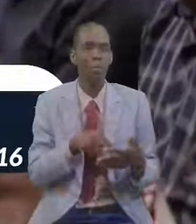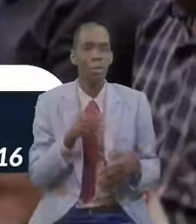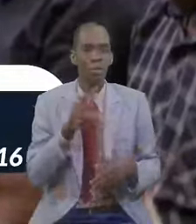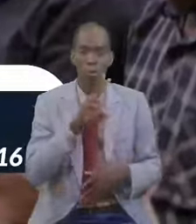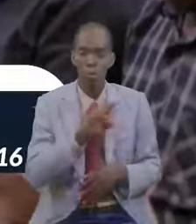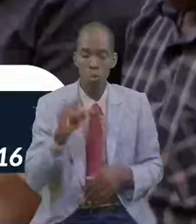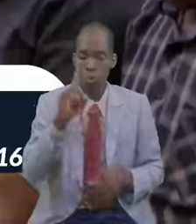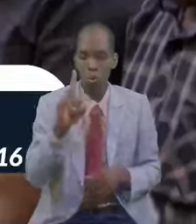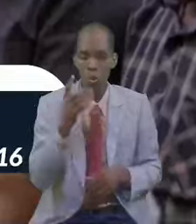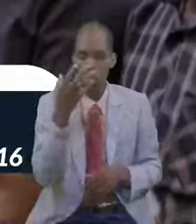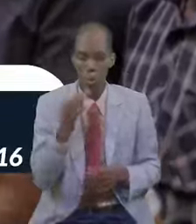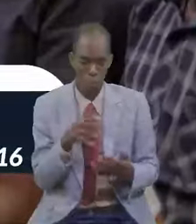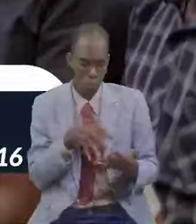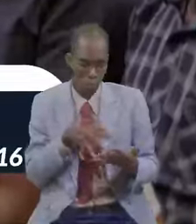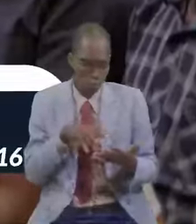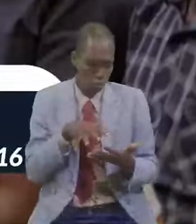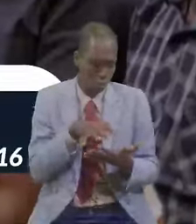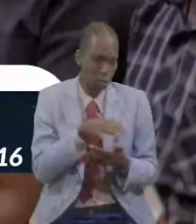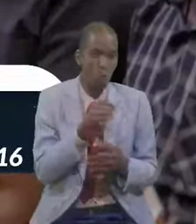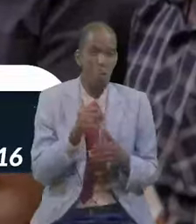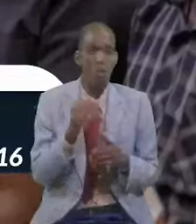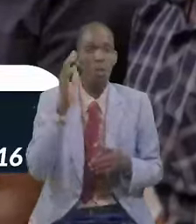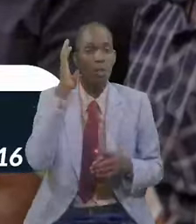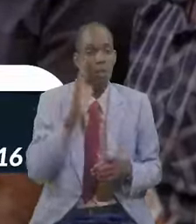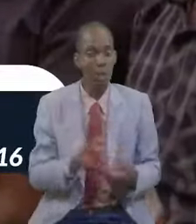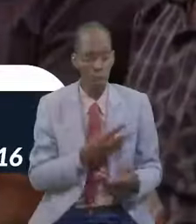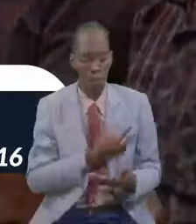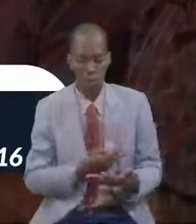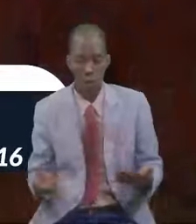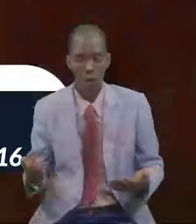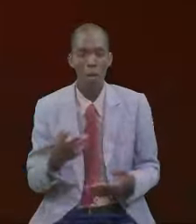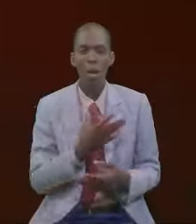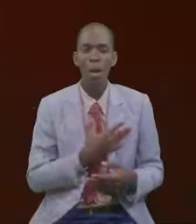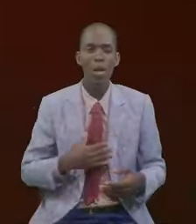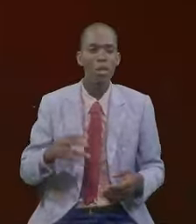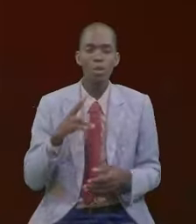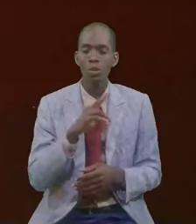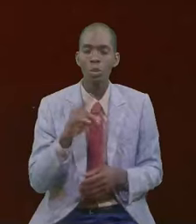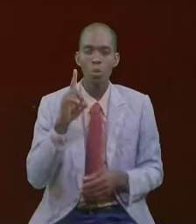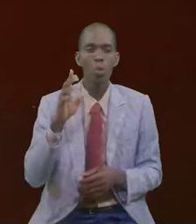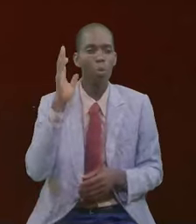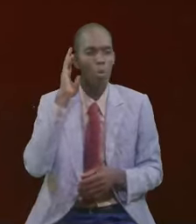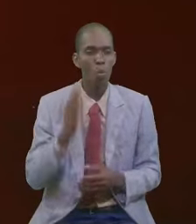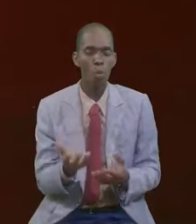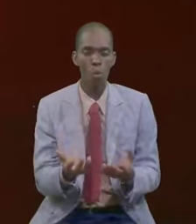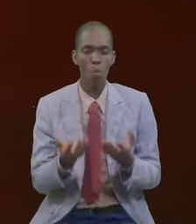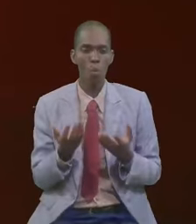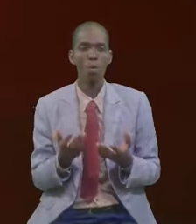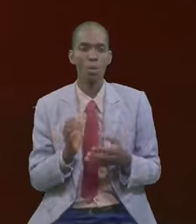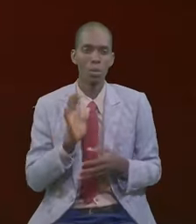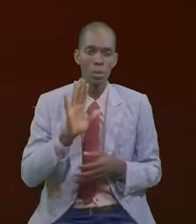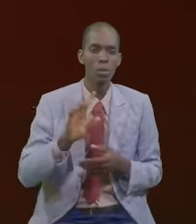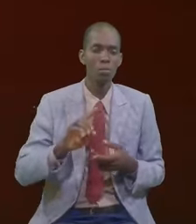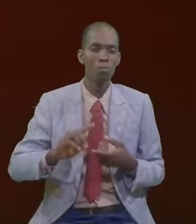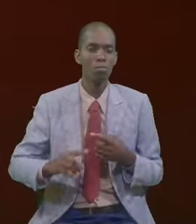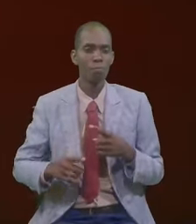Aucun d'eux ne fera défaut, ni l'un ni l'autre ne manqueront.